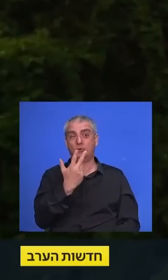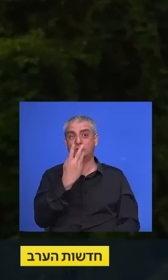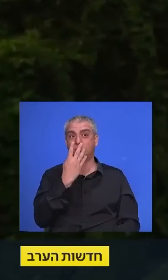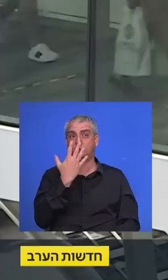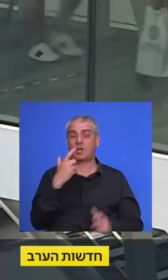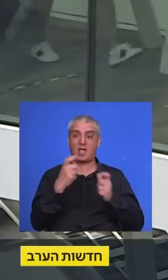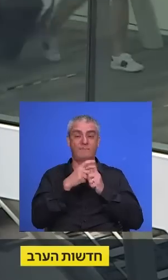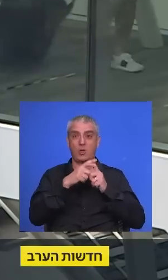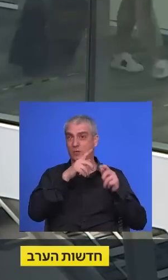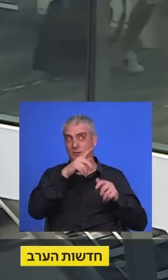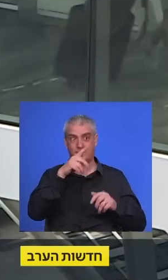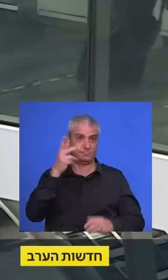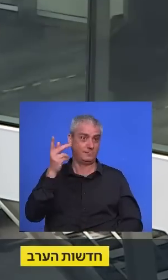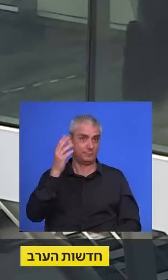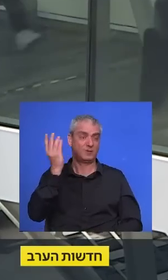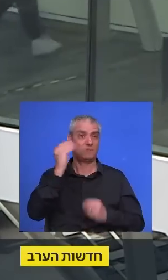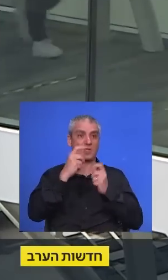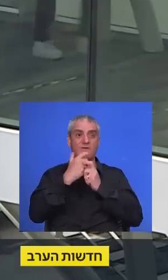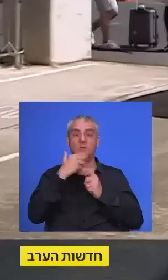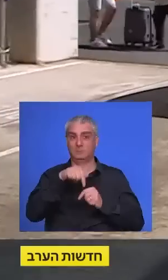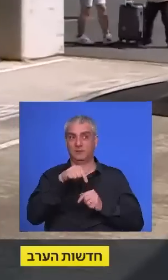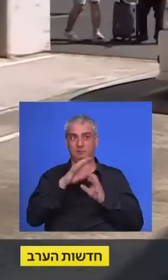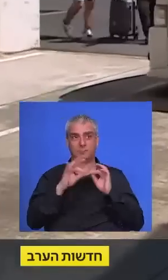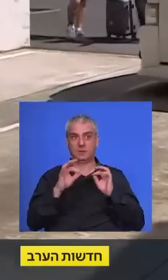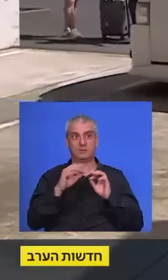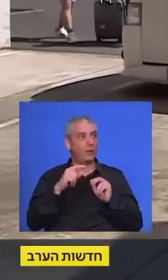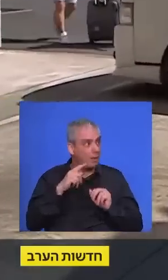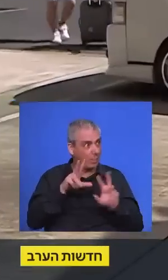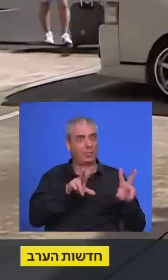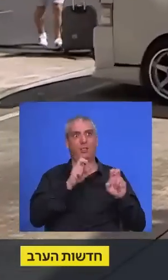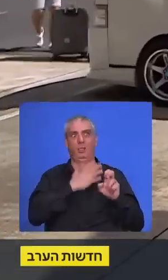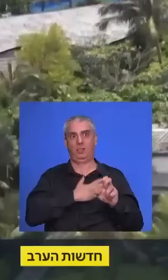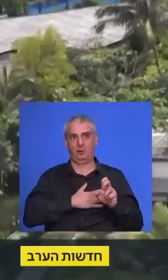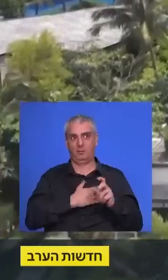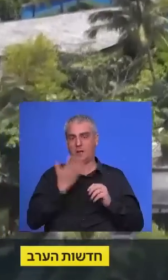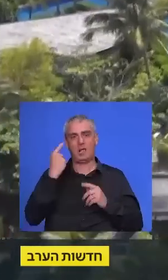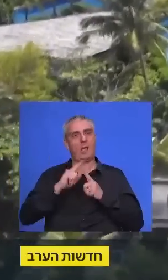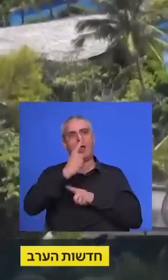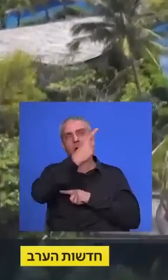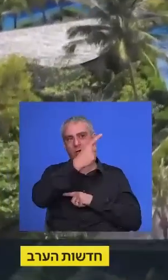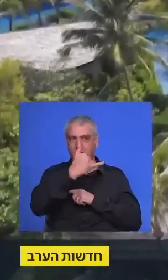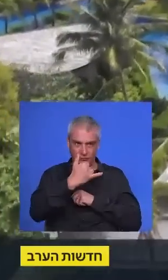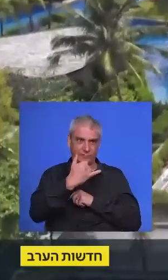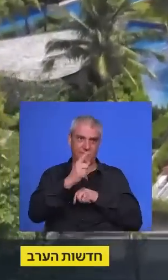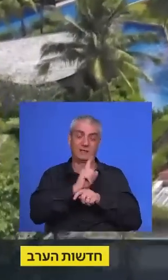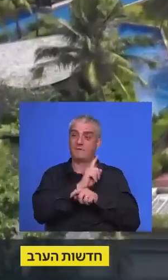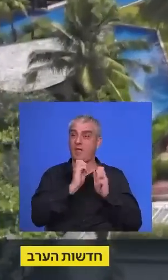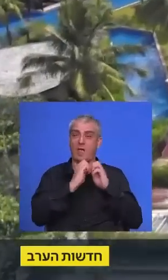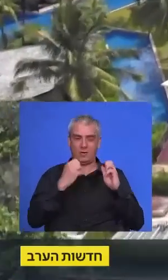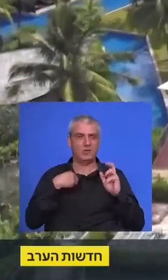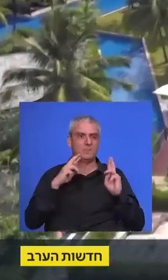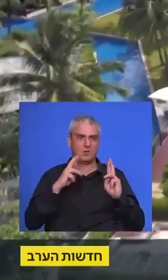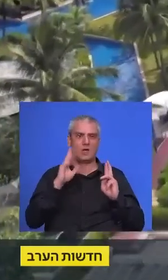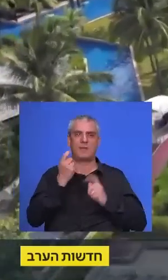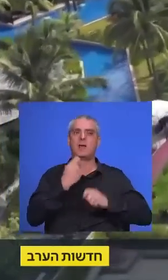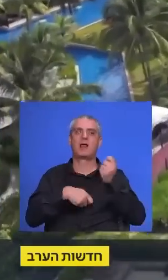חברות מהאמירויות, ויש עוד חברות ישראליות שתתחילנה ללטוש עיניים שקודם זה הרחוק להן. לטווח ארוך אני בטוח שגם